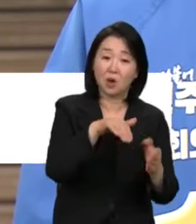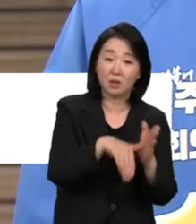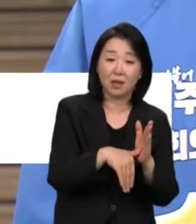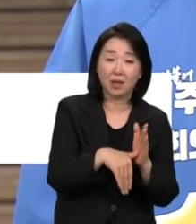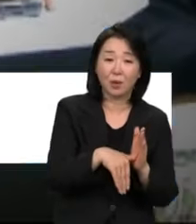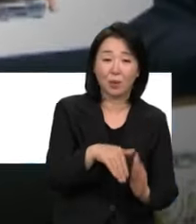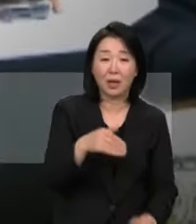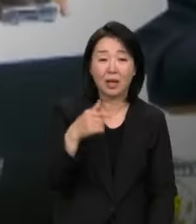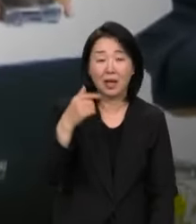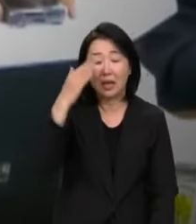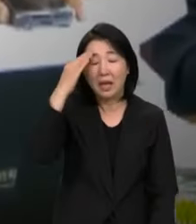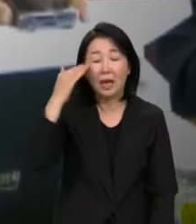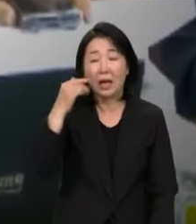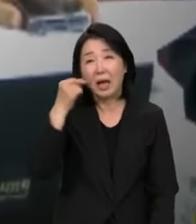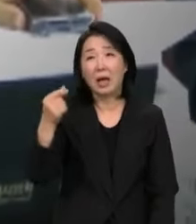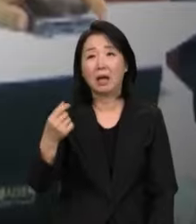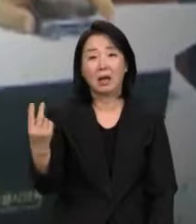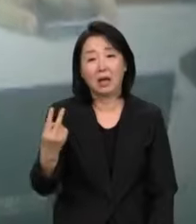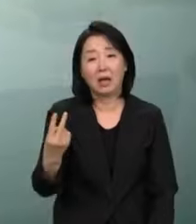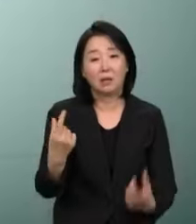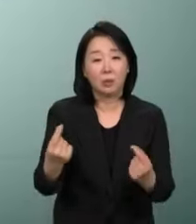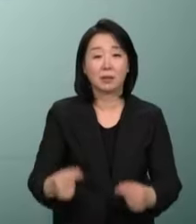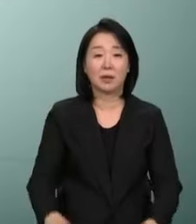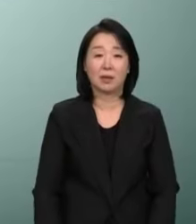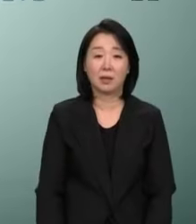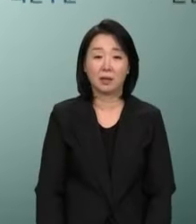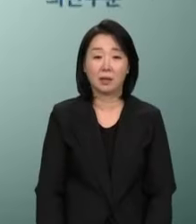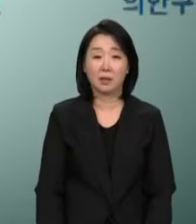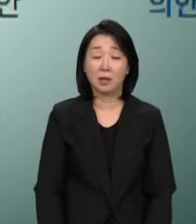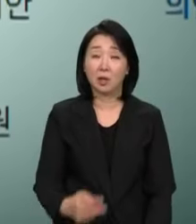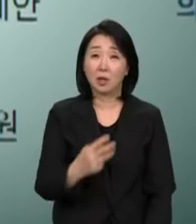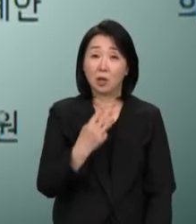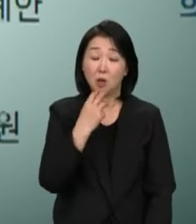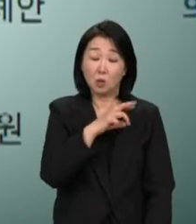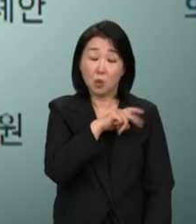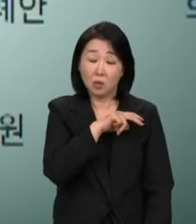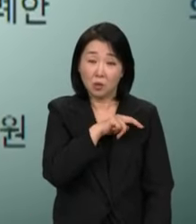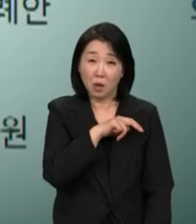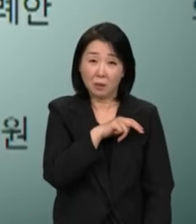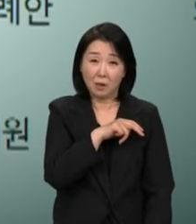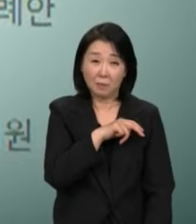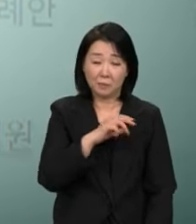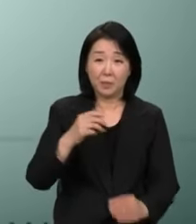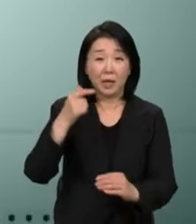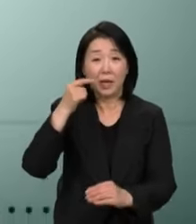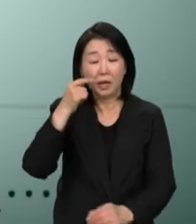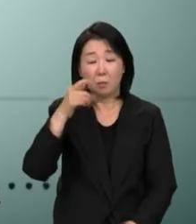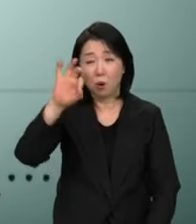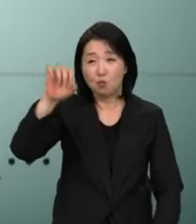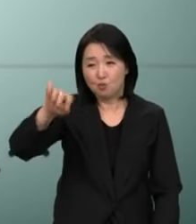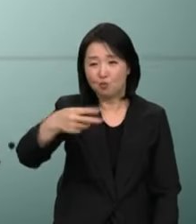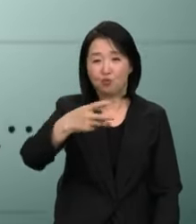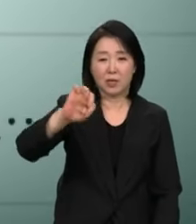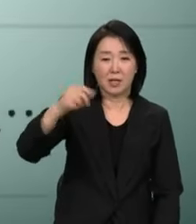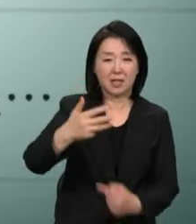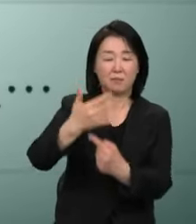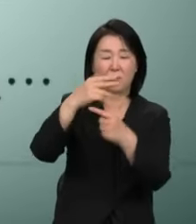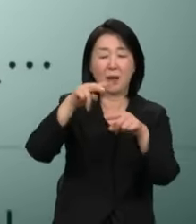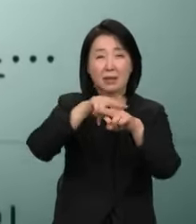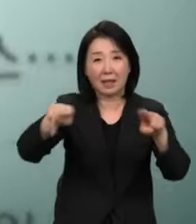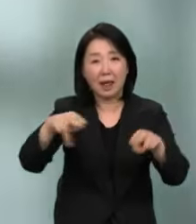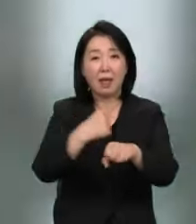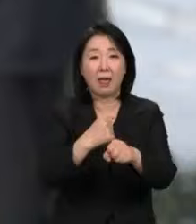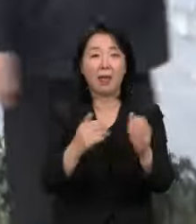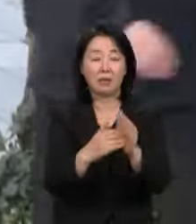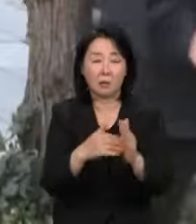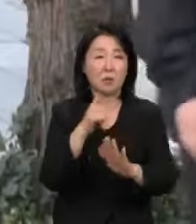신한일전을 짓고 있습니다. 국민의힘 서울시의회 의원들은 우길기 금지 조례를 없애자고 나섰다가 여론의 문매를 맞기도